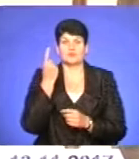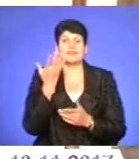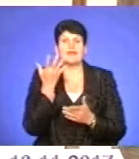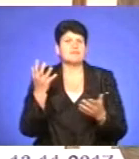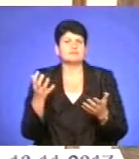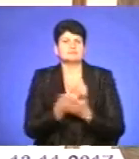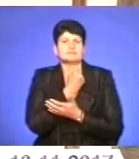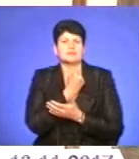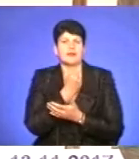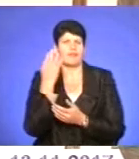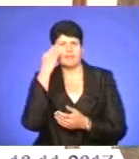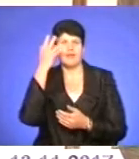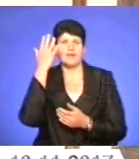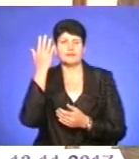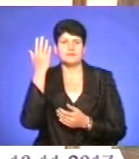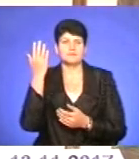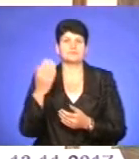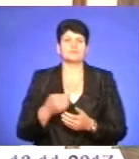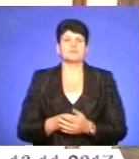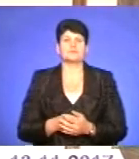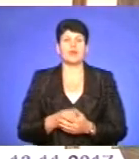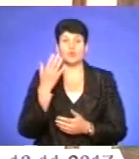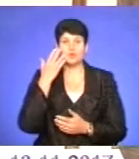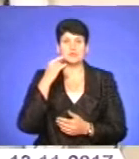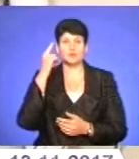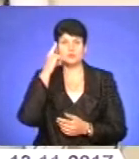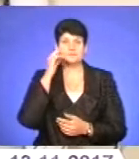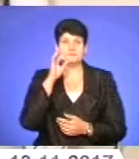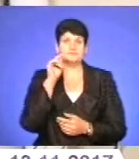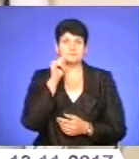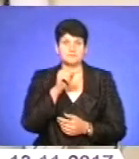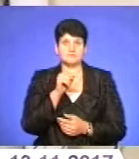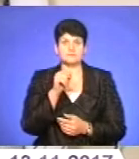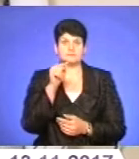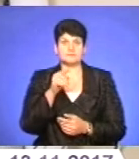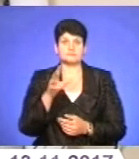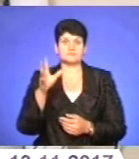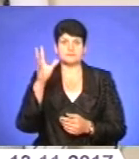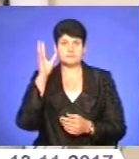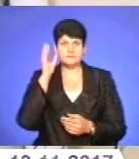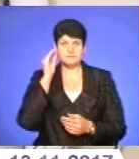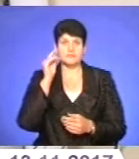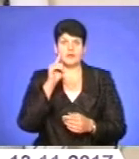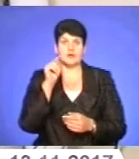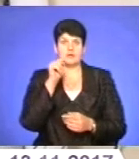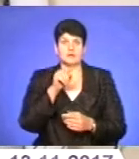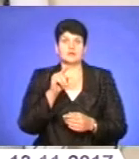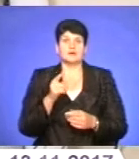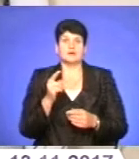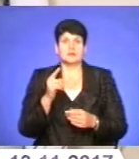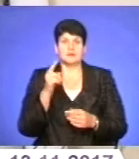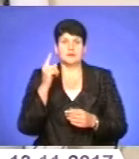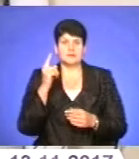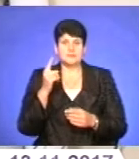ловить ідеї. І от коли думаю про нього, то таке враження, що вони в нього один